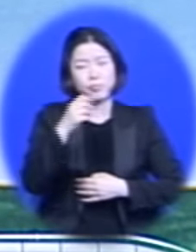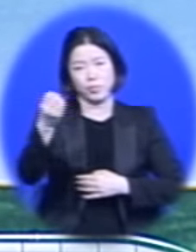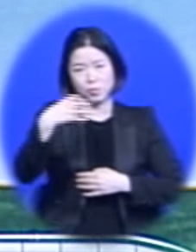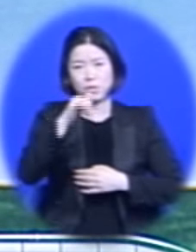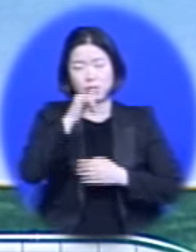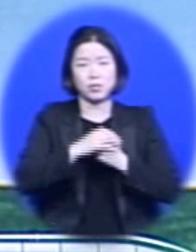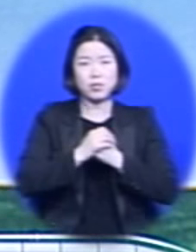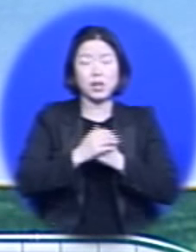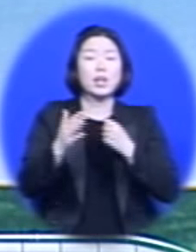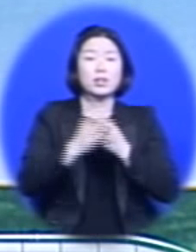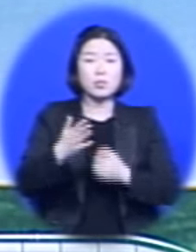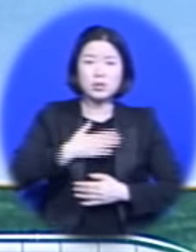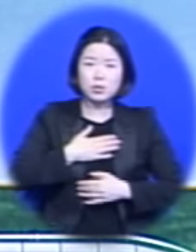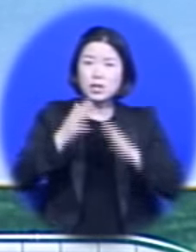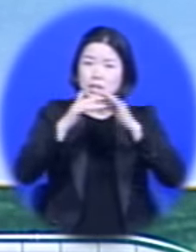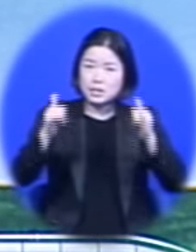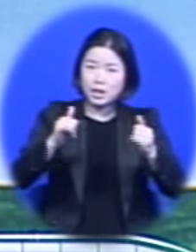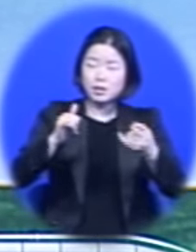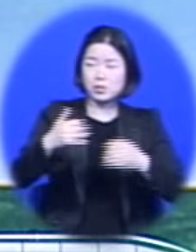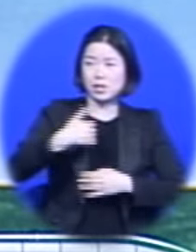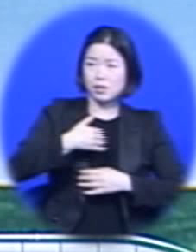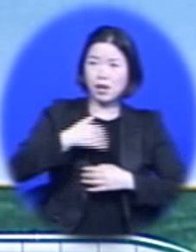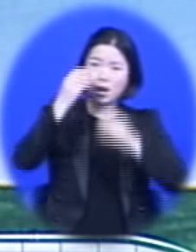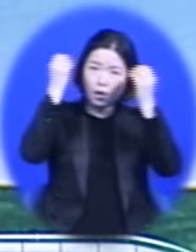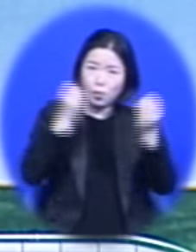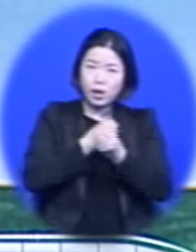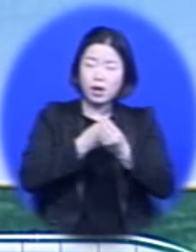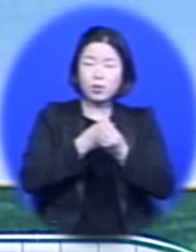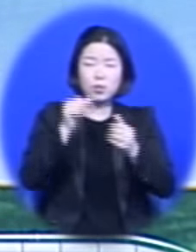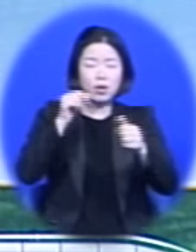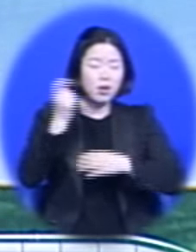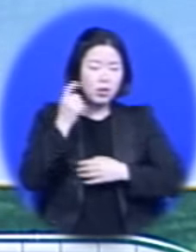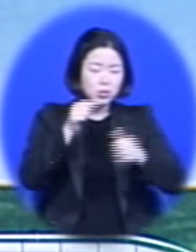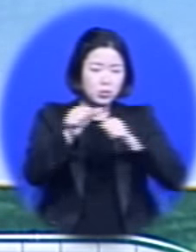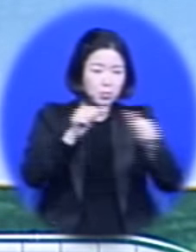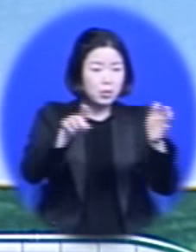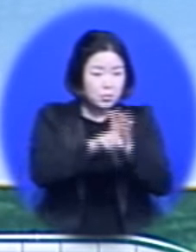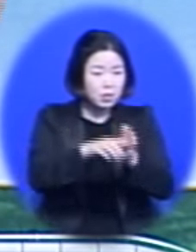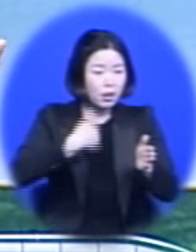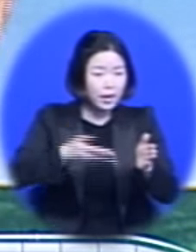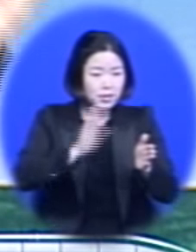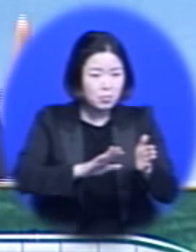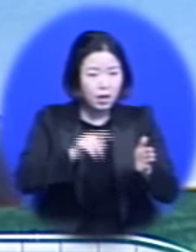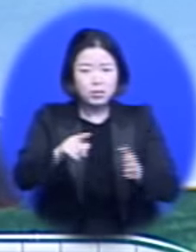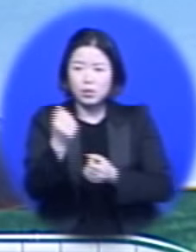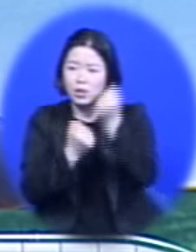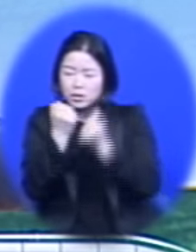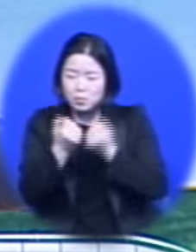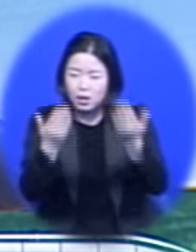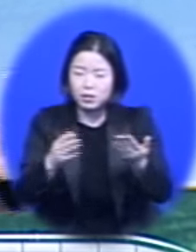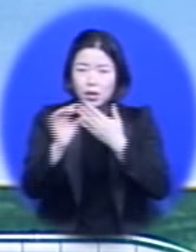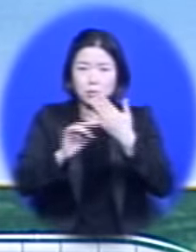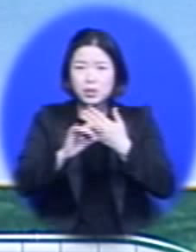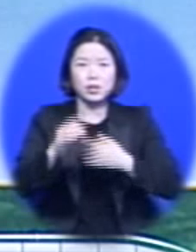그러니 저는 사람들이 저를 오해해서 거짓 소문을 믿는 줄 알면서도 말하거나 설명하거나 해명을 못하는